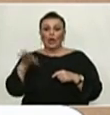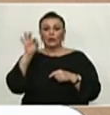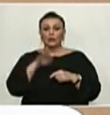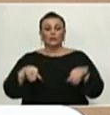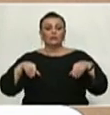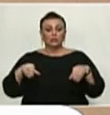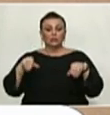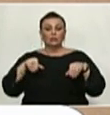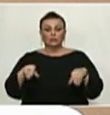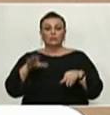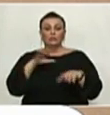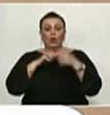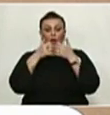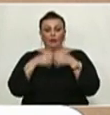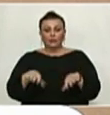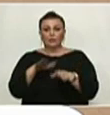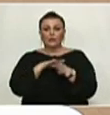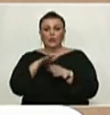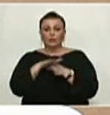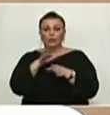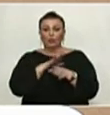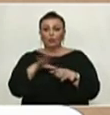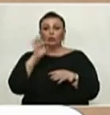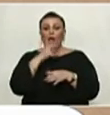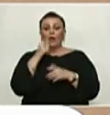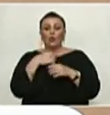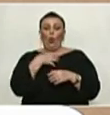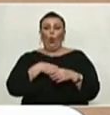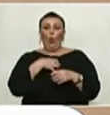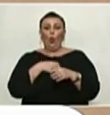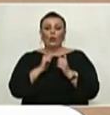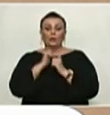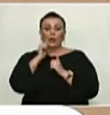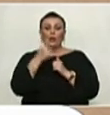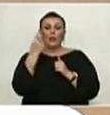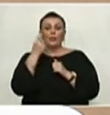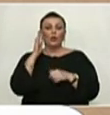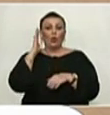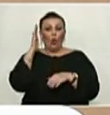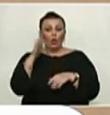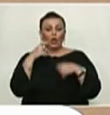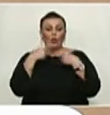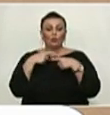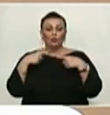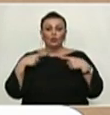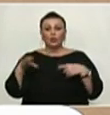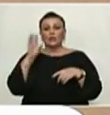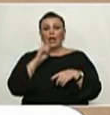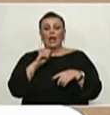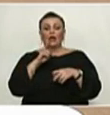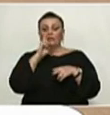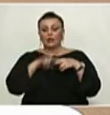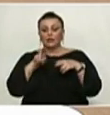oturacaqla təmin edildi və hər halda ən önəmli istiqamətlərdən biri olaraq müxtəlif əzalarını